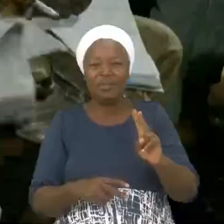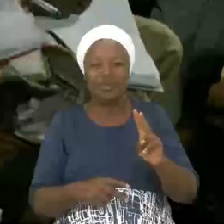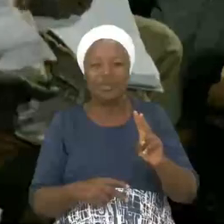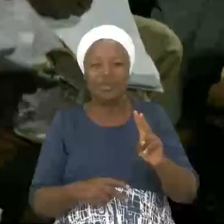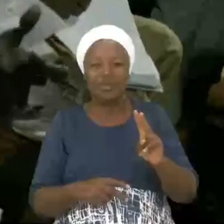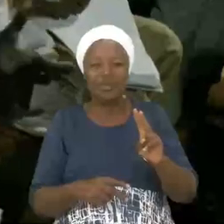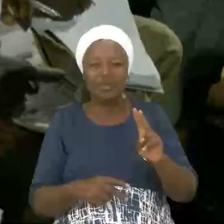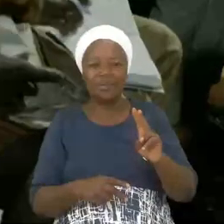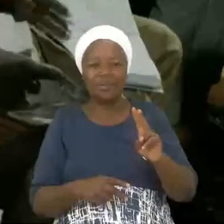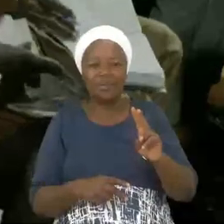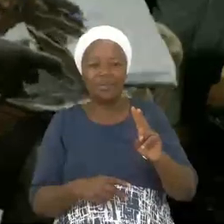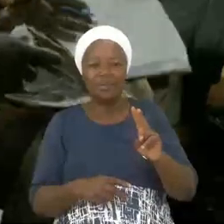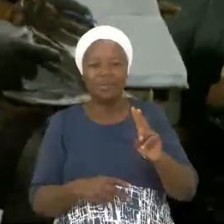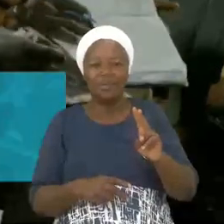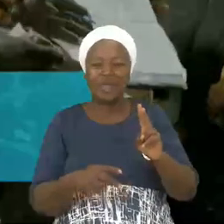Deuxième point maintenant.